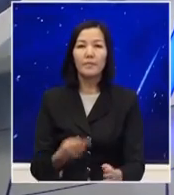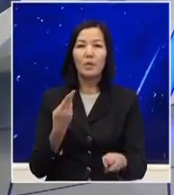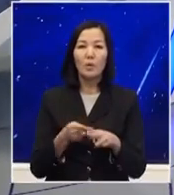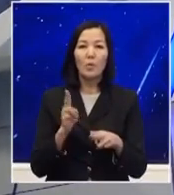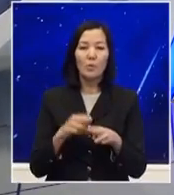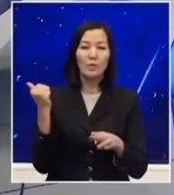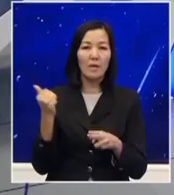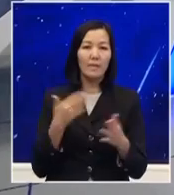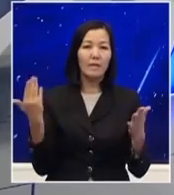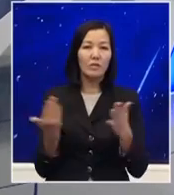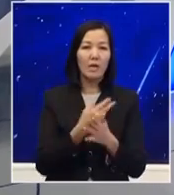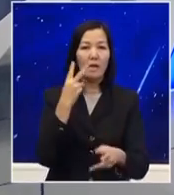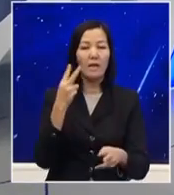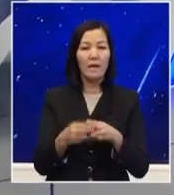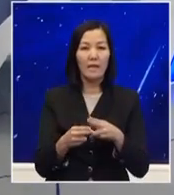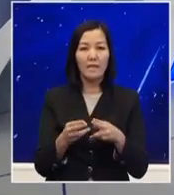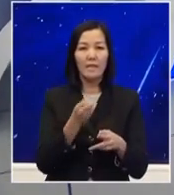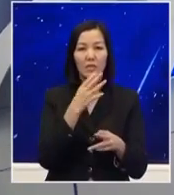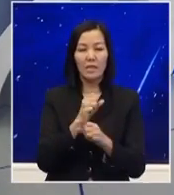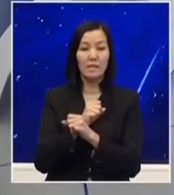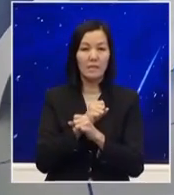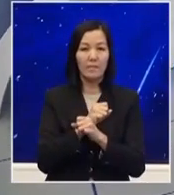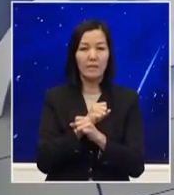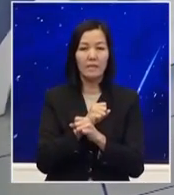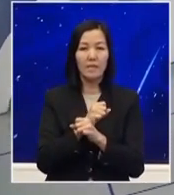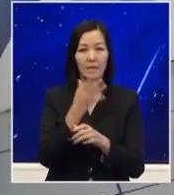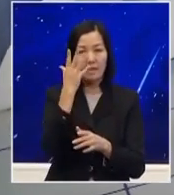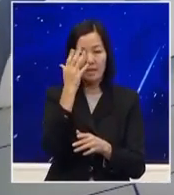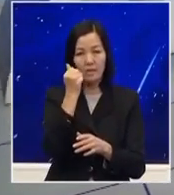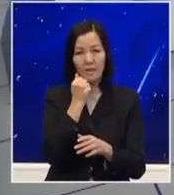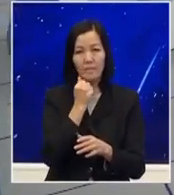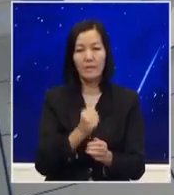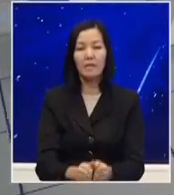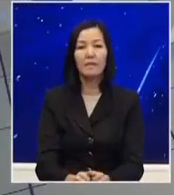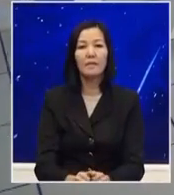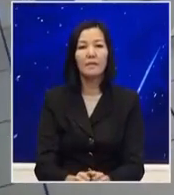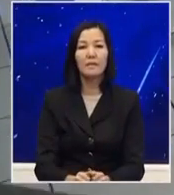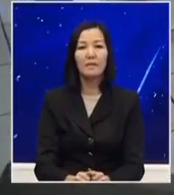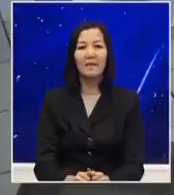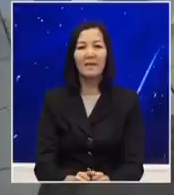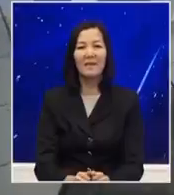Қадірменді көрермен, бүгінгі айтар ақпараттар легі осындай болды. Амандықта, саулықта кездескенше, аман болыңыз.